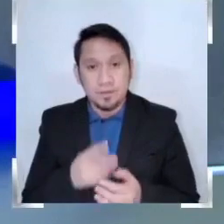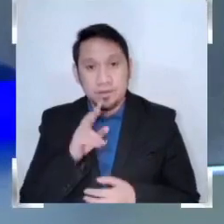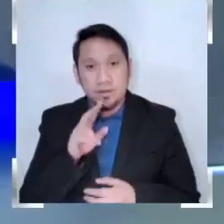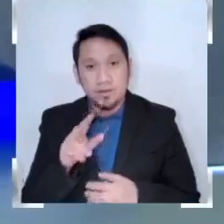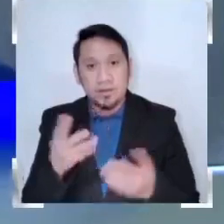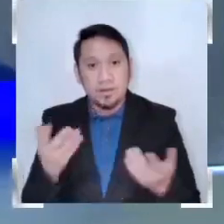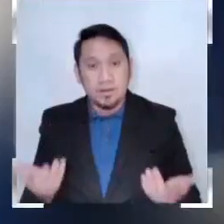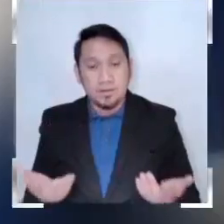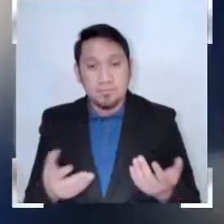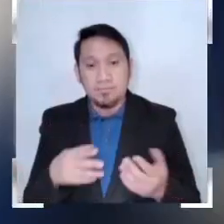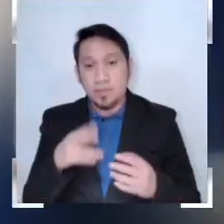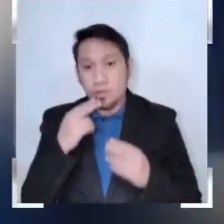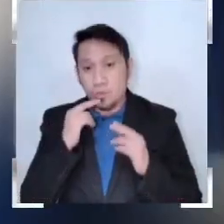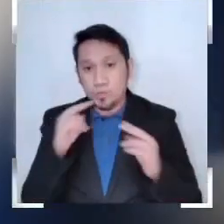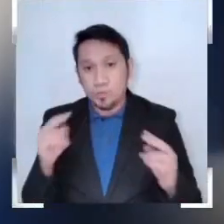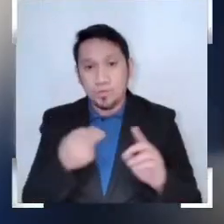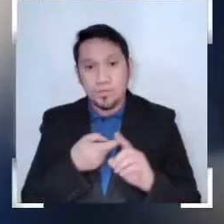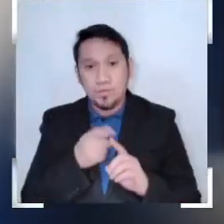Balitang Bicolandia.